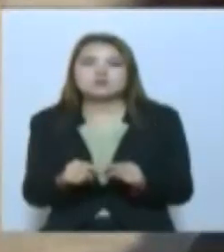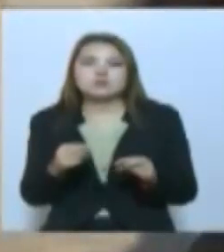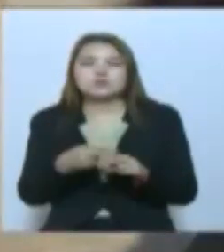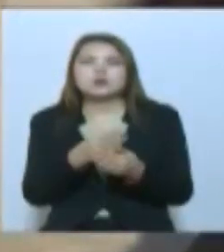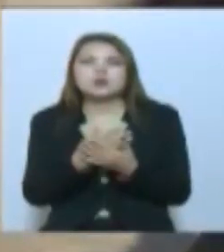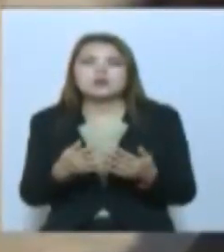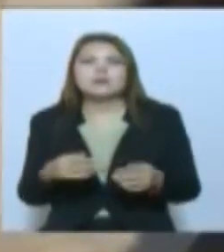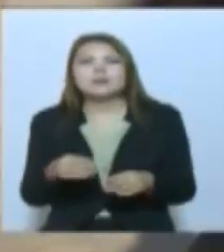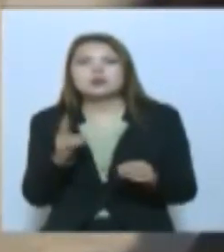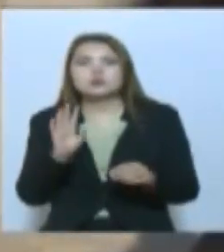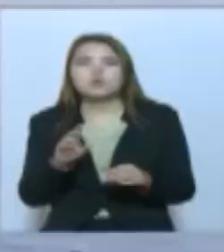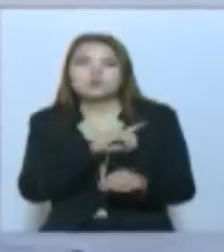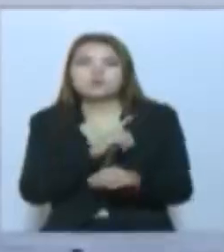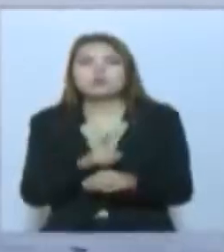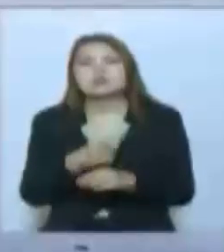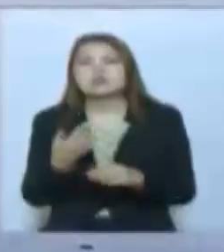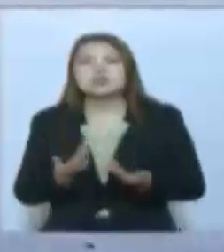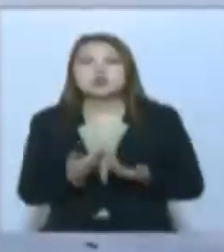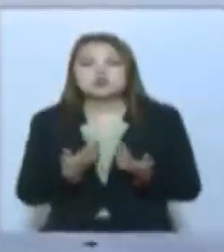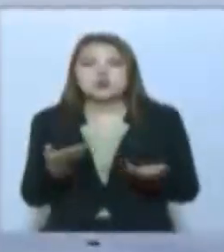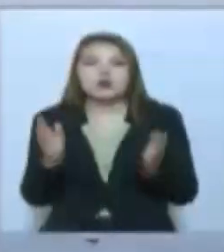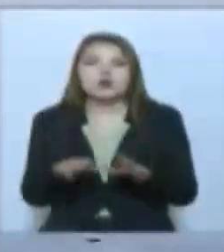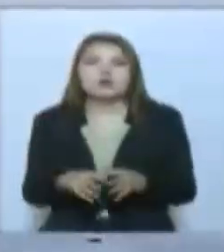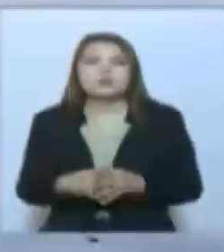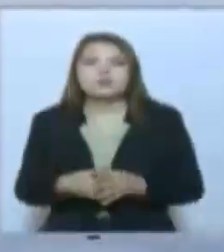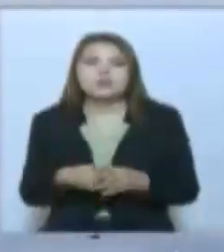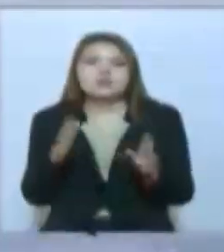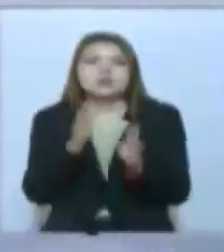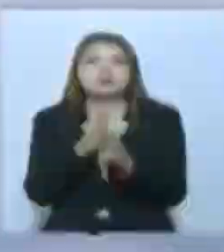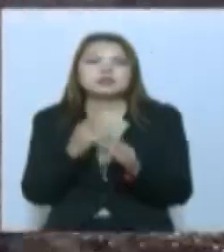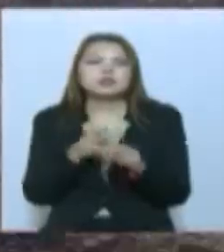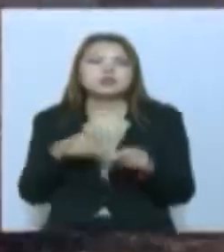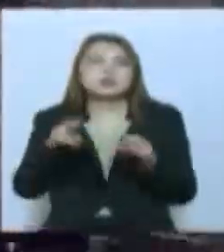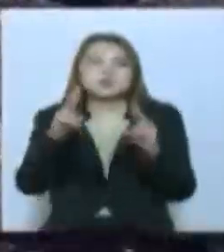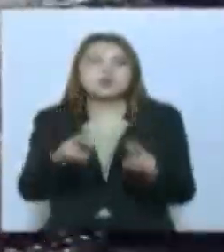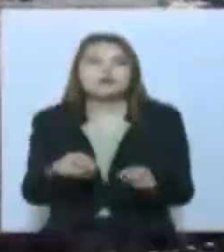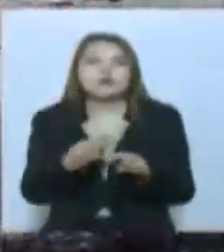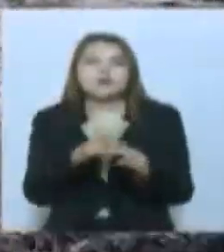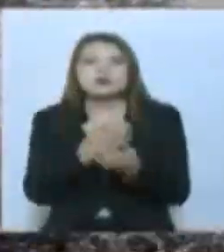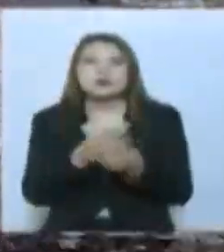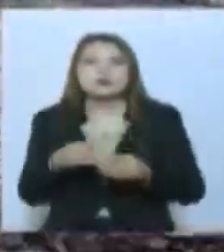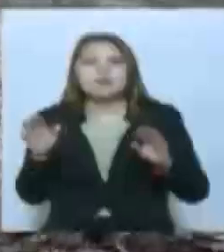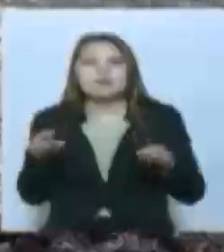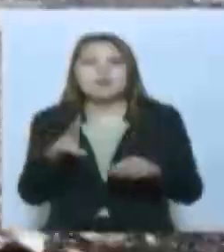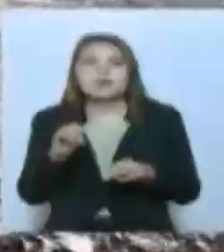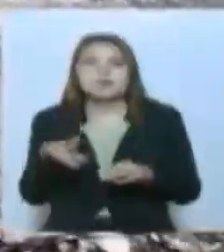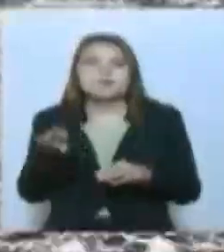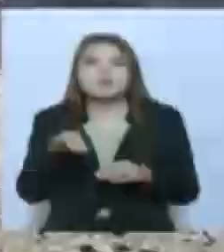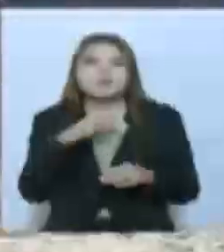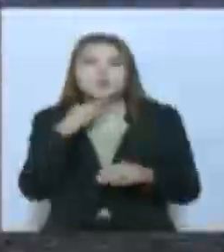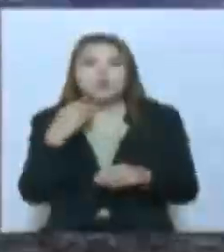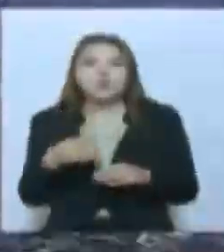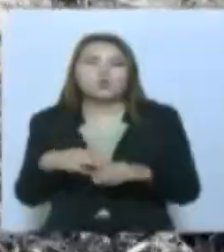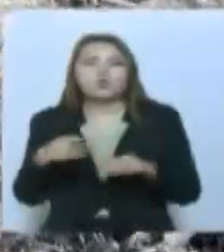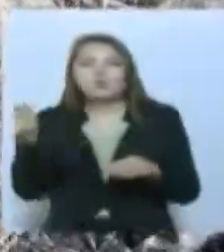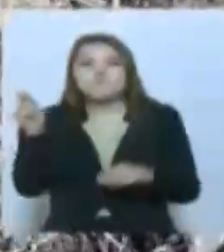отбора выживают сильнейшие по словам специалистов в этом году на караколь прилетело большое количество птиц если в прошлом году на Зимовье